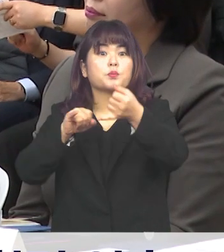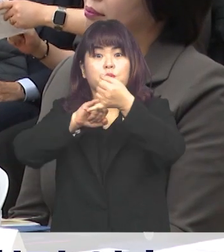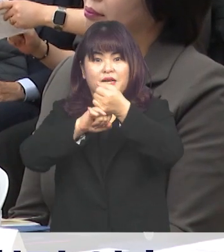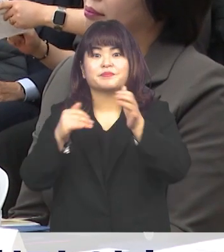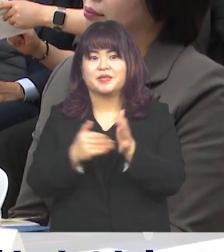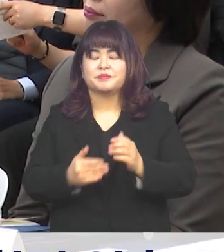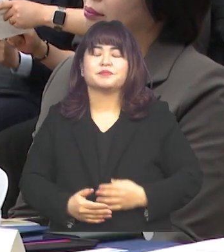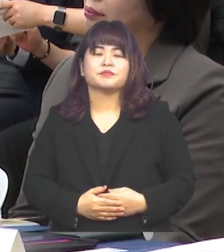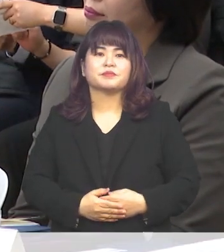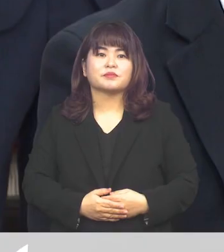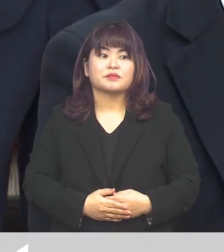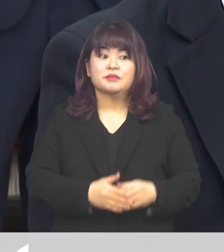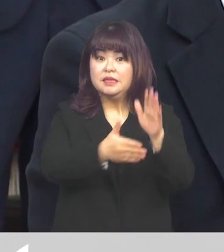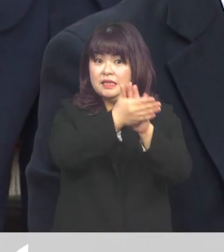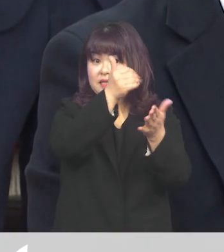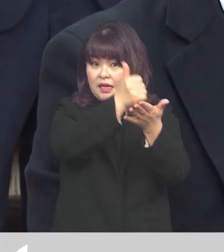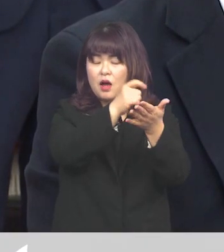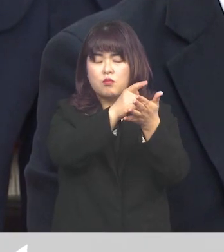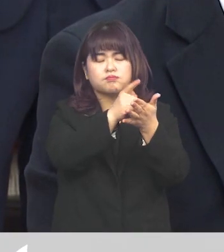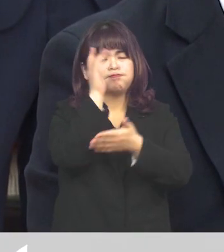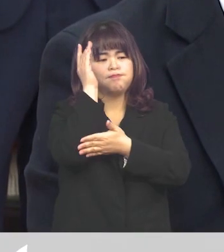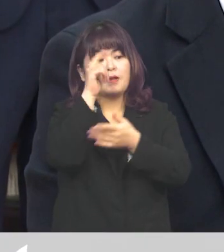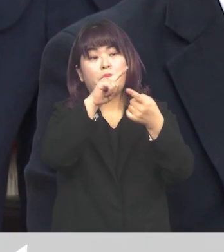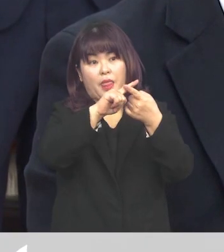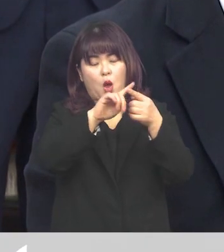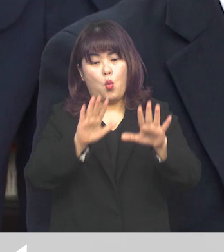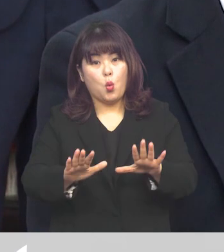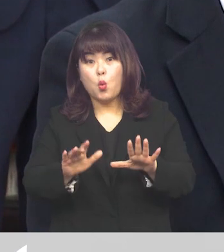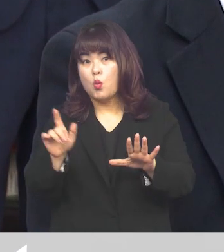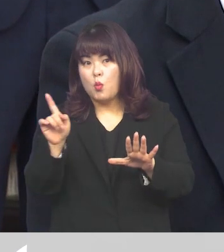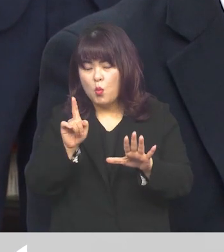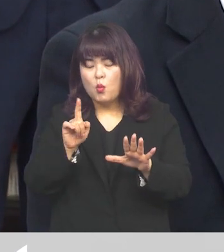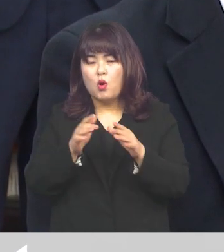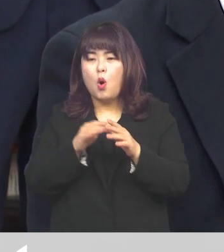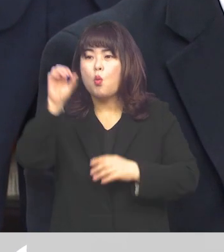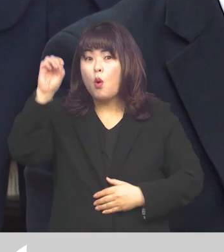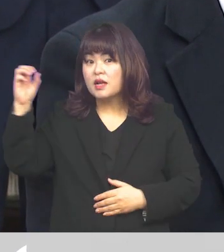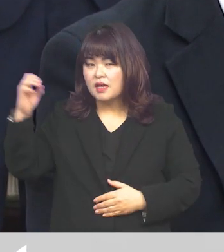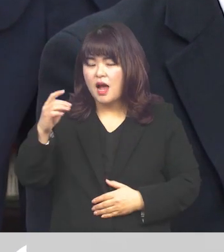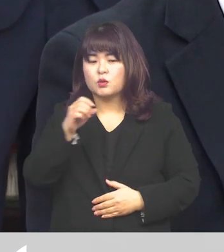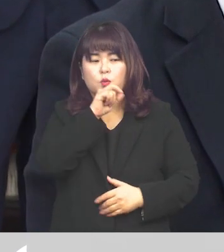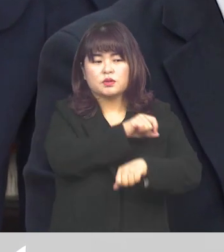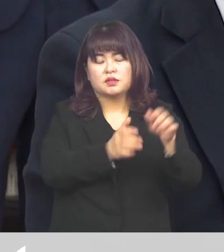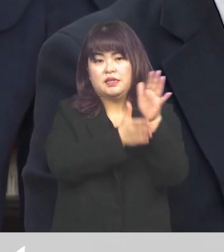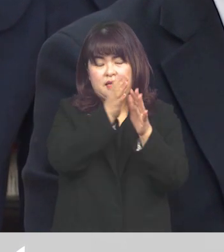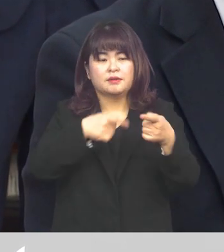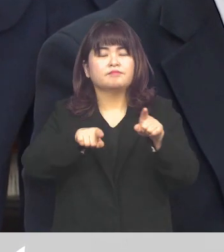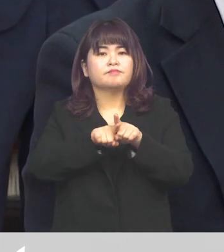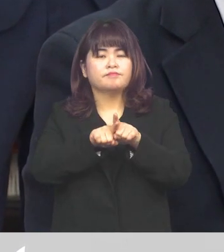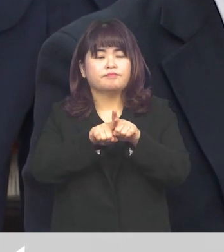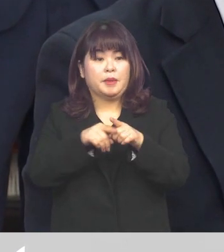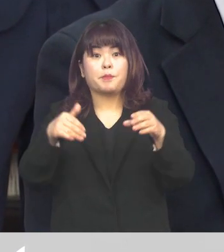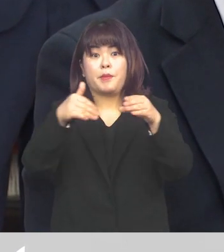보내기로 약속했습니다. 시장님께서 말씀하신 대로 오늘이 우리 광양시와 용인특례시가 정말